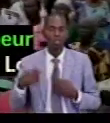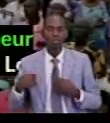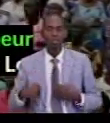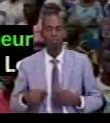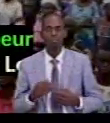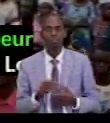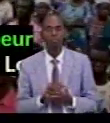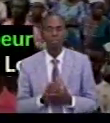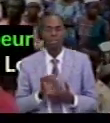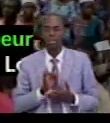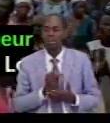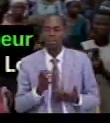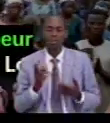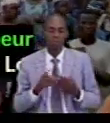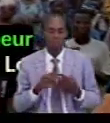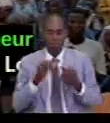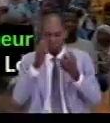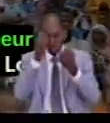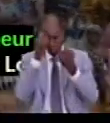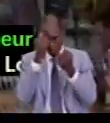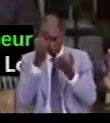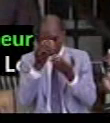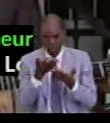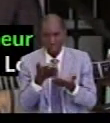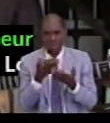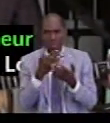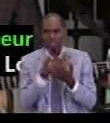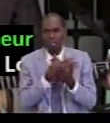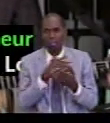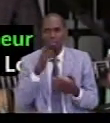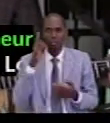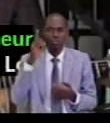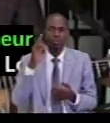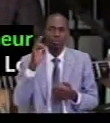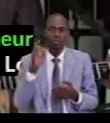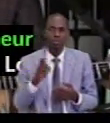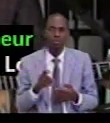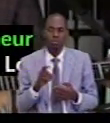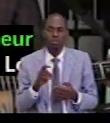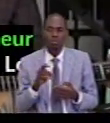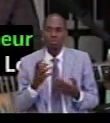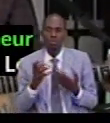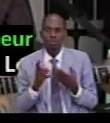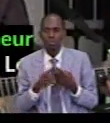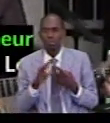Je veux t'obéir, je veux t'obéir, Seigneur.